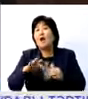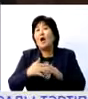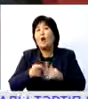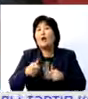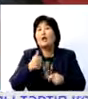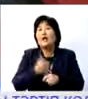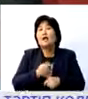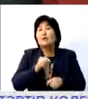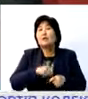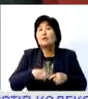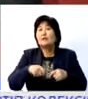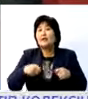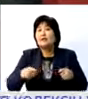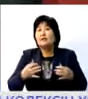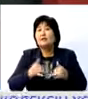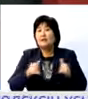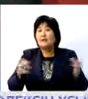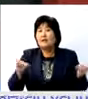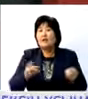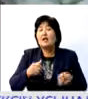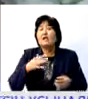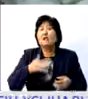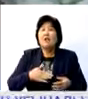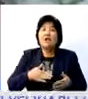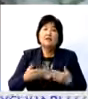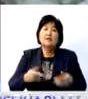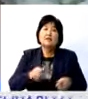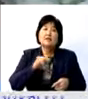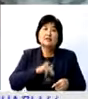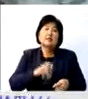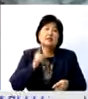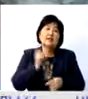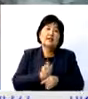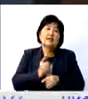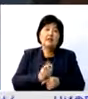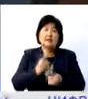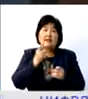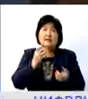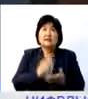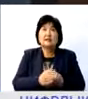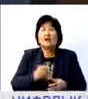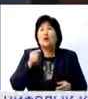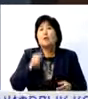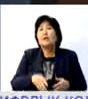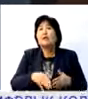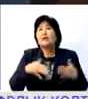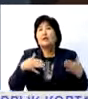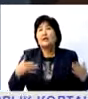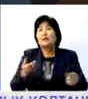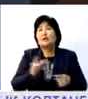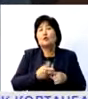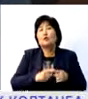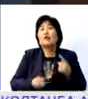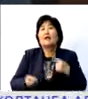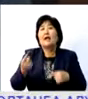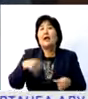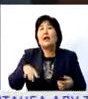әкімдеріне жұмысты ширата түсу қажет ақ. Өйткені жайбасар басшыларға кезекті ескерту жасалды. Мыңнан астам қысты сорадан